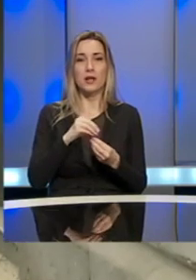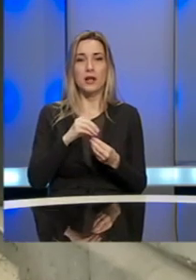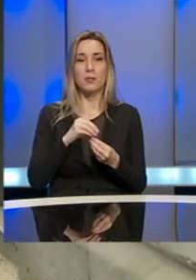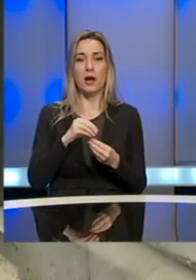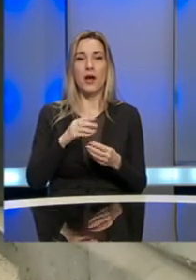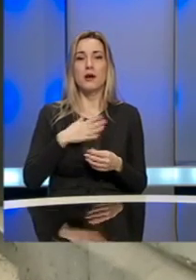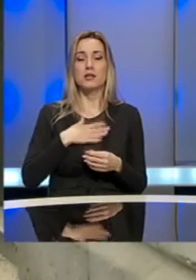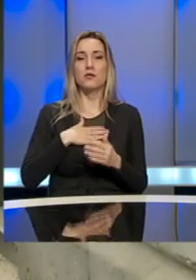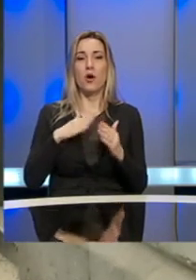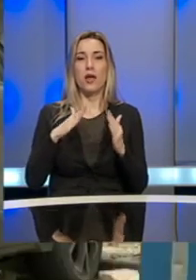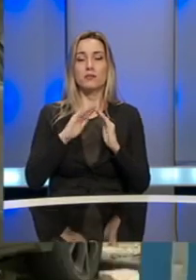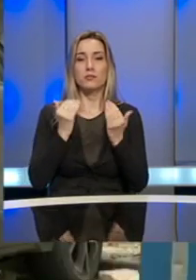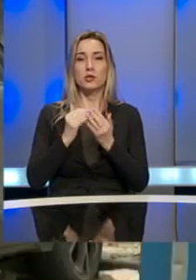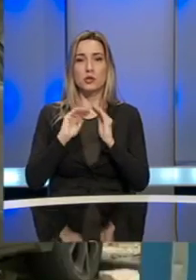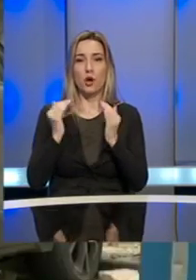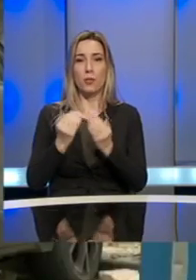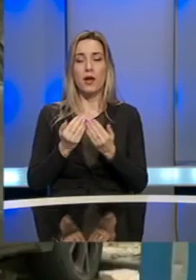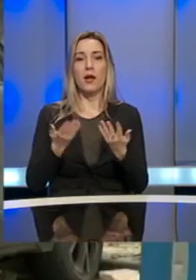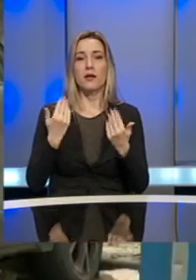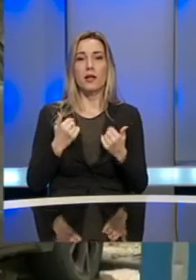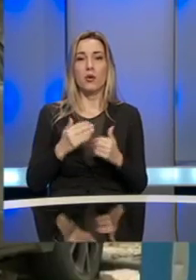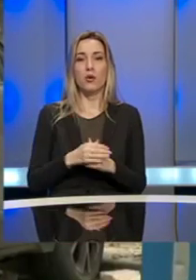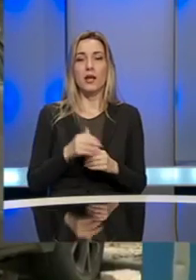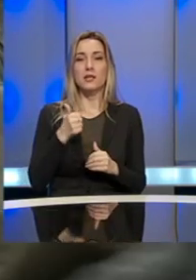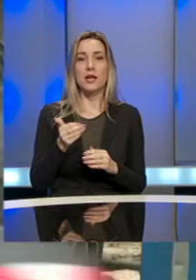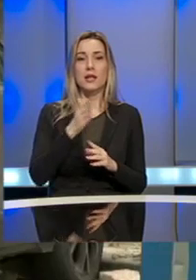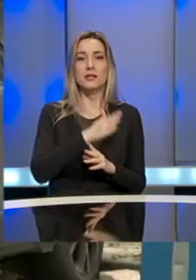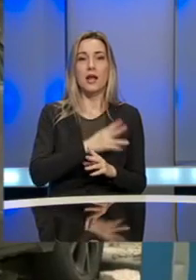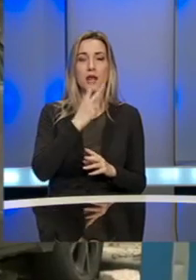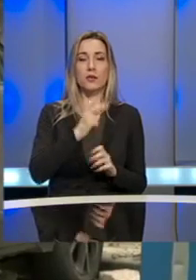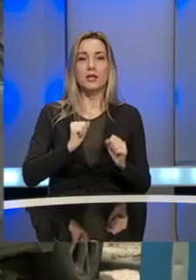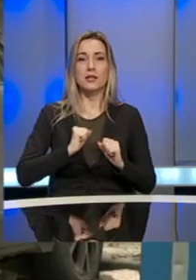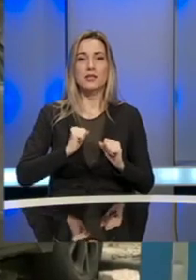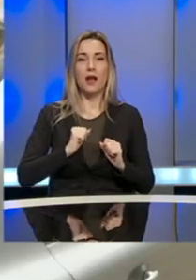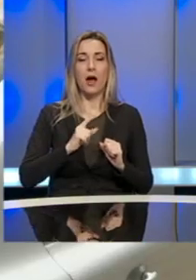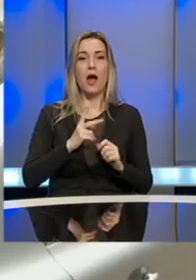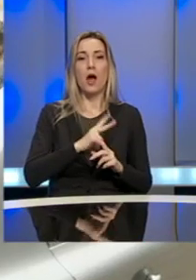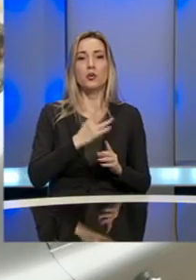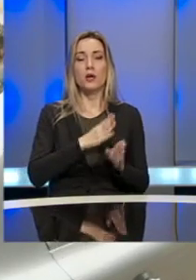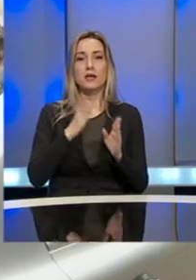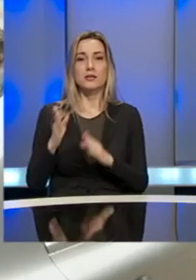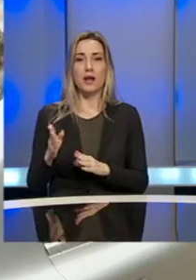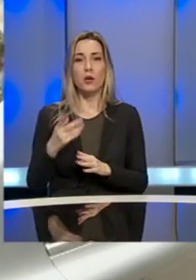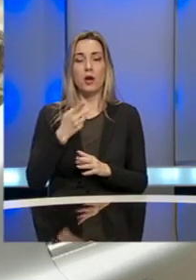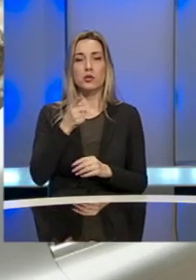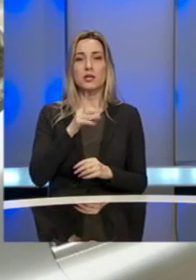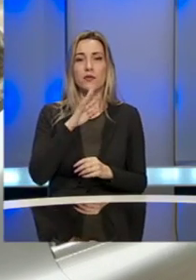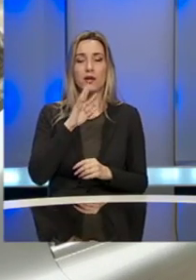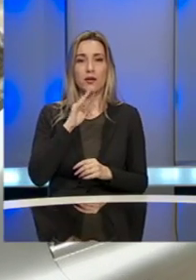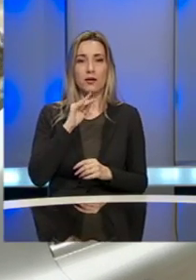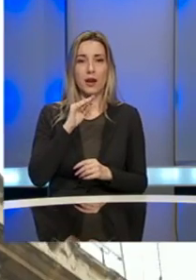naselju svoje sobe. Tako da, s jedne strane vidite strah, paniku, s druge strane, kao što ste vi malo prije napomenuli,